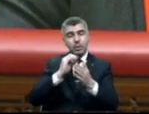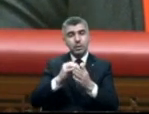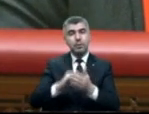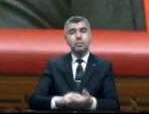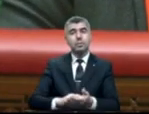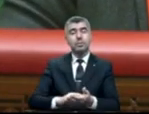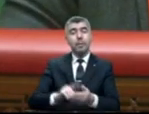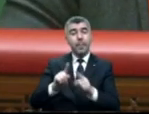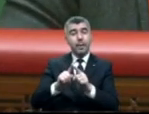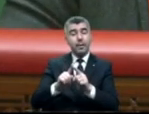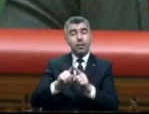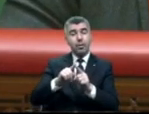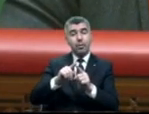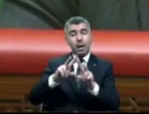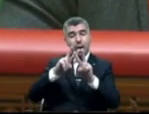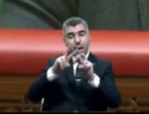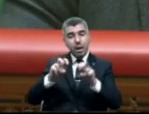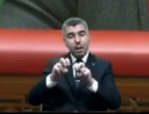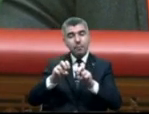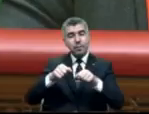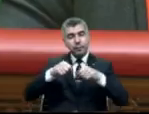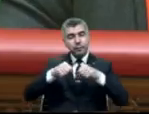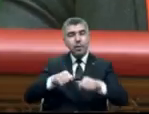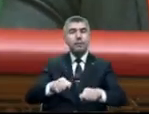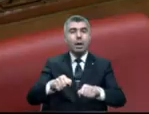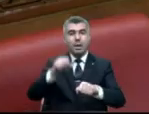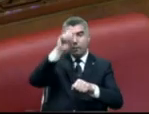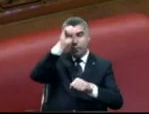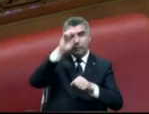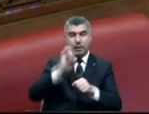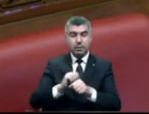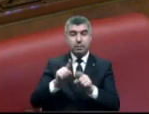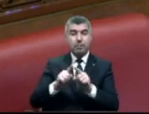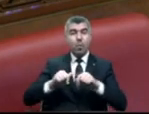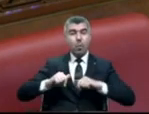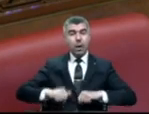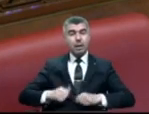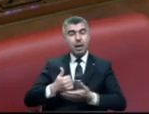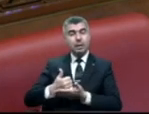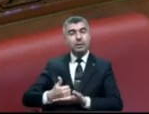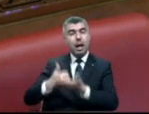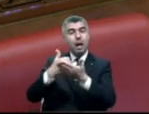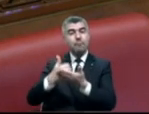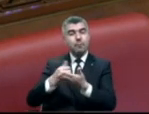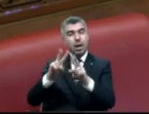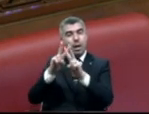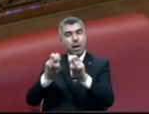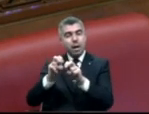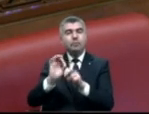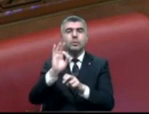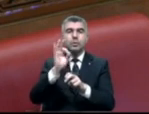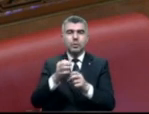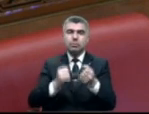بالاستثمار في قطاع المعادن عدا الفوسفات، فإن الوزارة كتسعى إلى دعم وتشجيع البحث والتنقيب عن المعادن